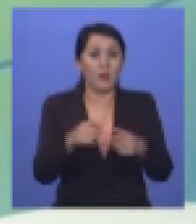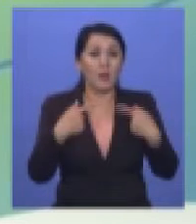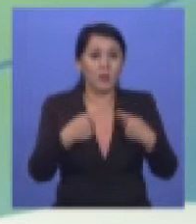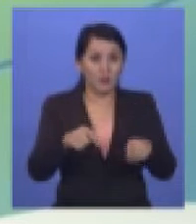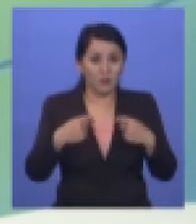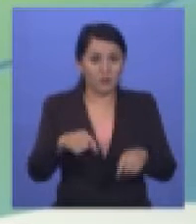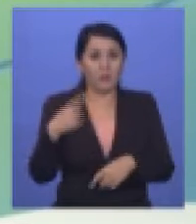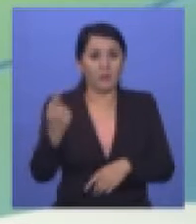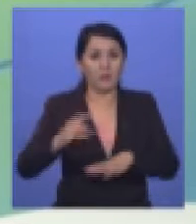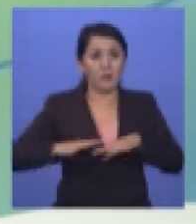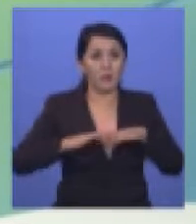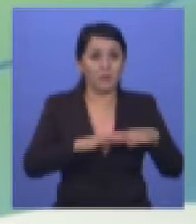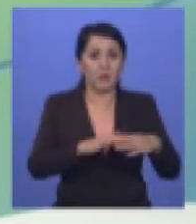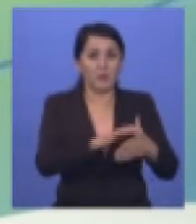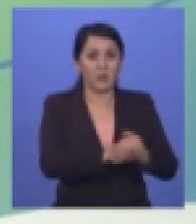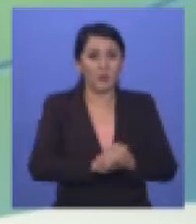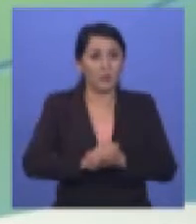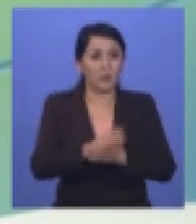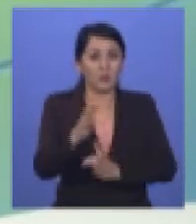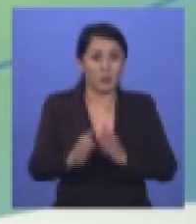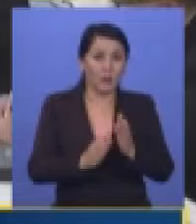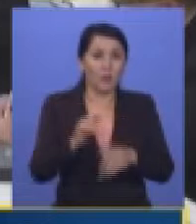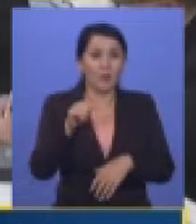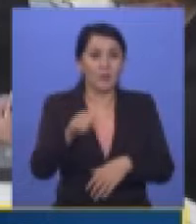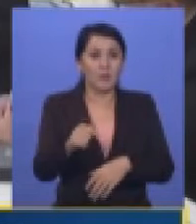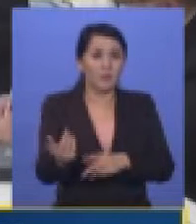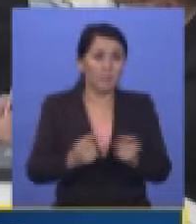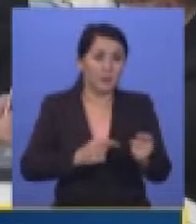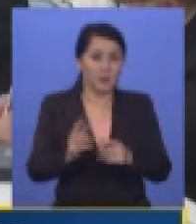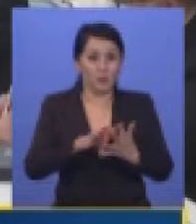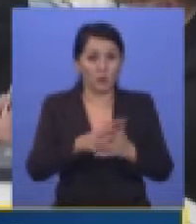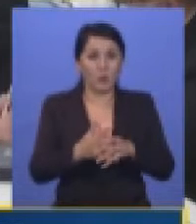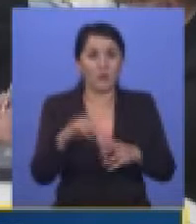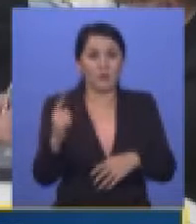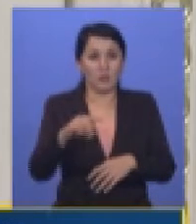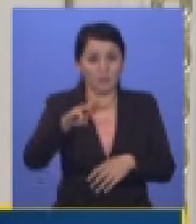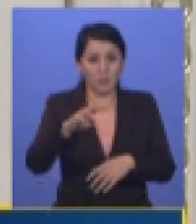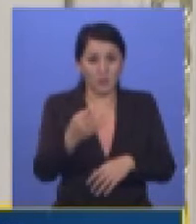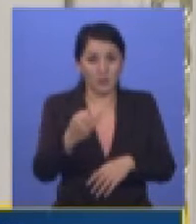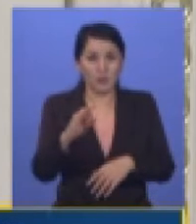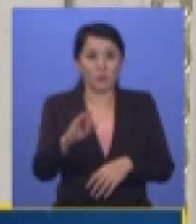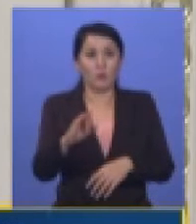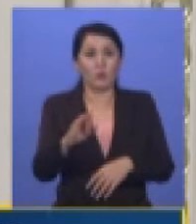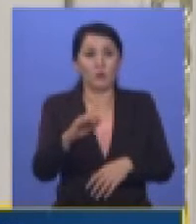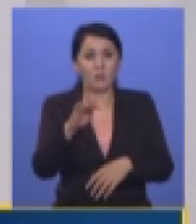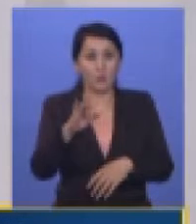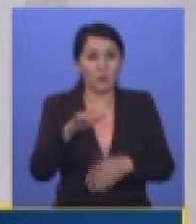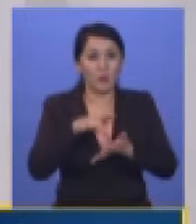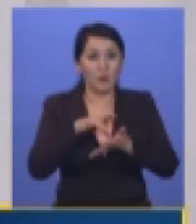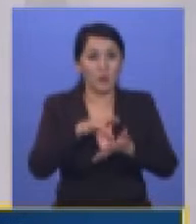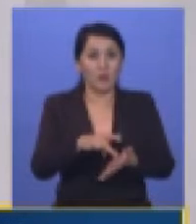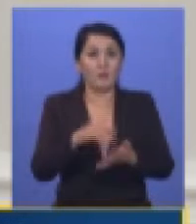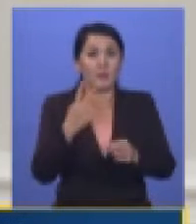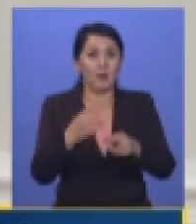сауда экономикалық және инвестициялық ынтымақты нығайтуды талқылады. Осы ретте президент ауыл шаруашылығы, мұнай химиясы, туризм,